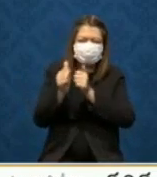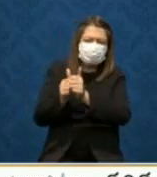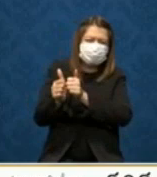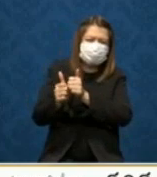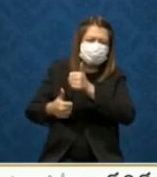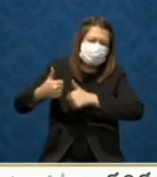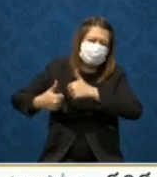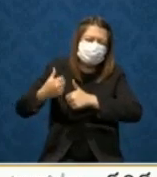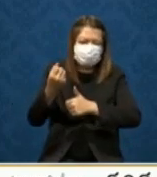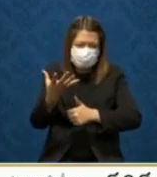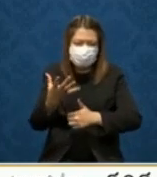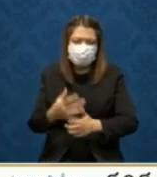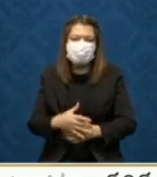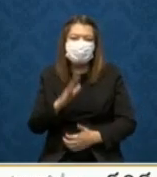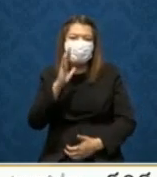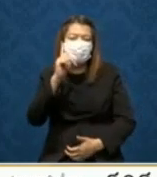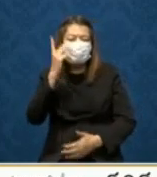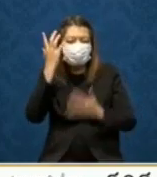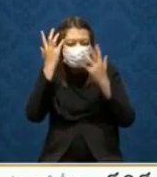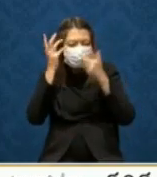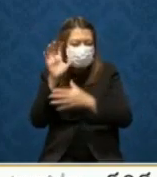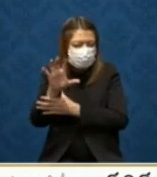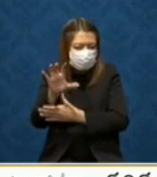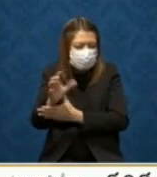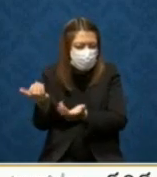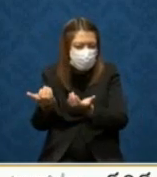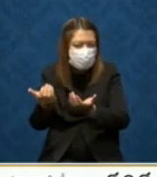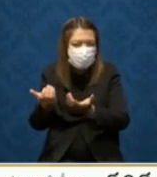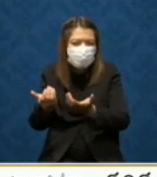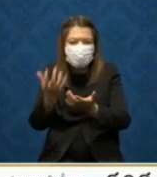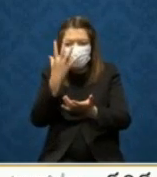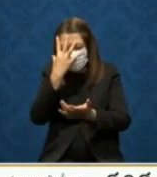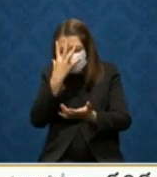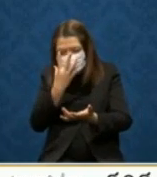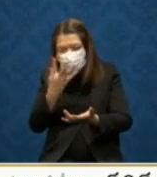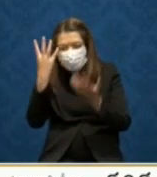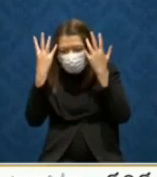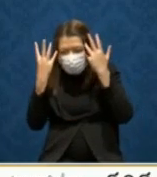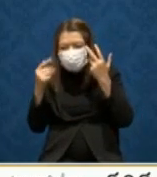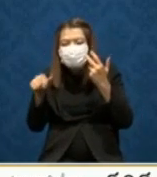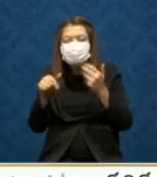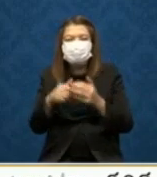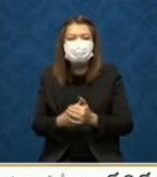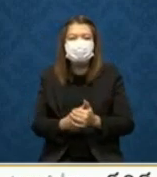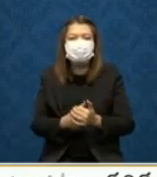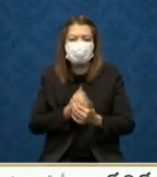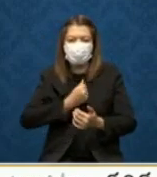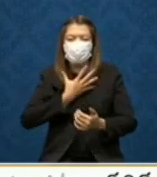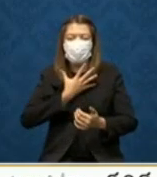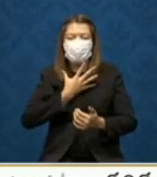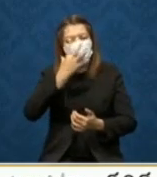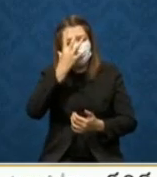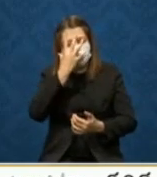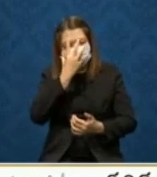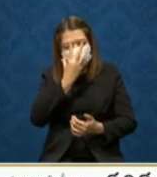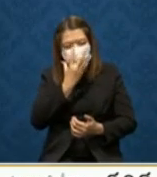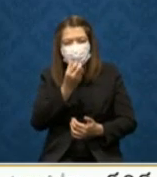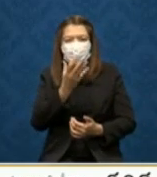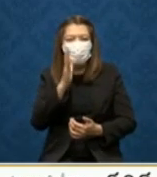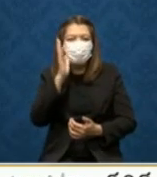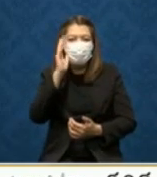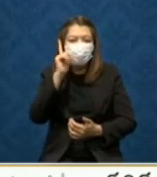ขันผู้ปกครองกดดันลูกจนลูกเป็นคนซึมเศร้าวันนี้ที่น่าตกใจที่สุดนะครับโลกซึมเศร้านี่